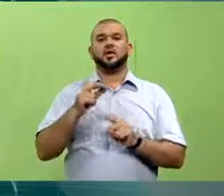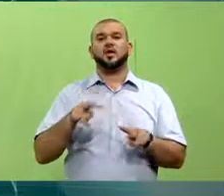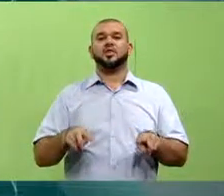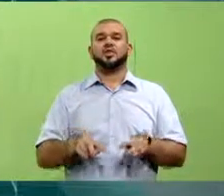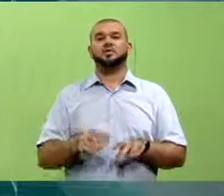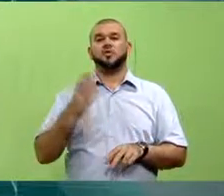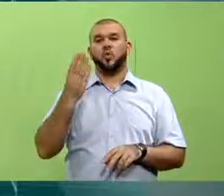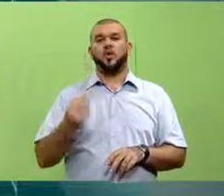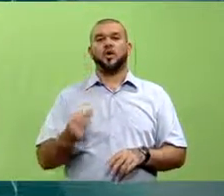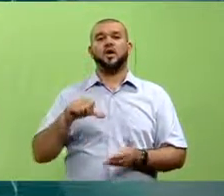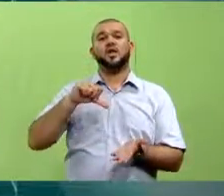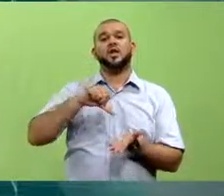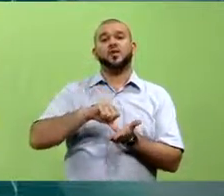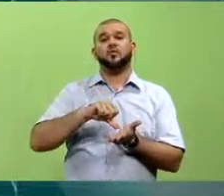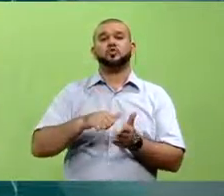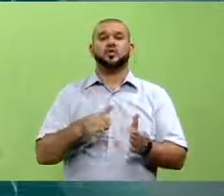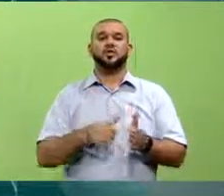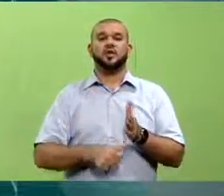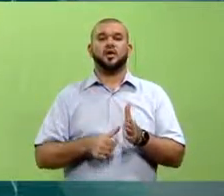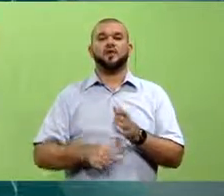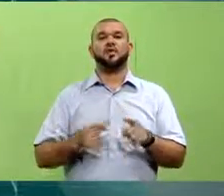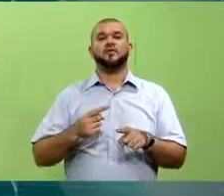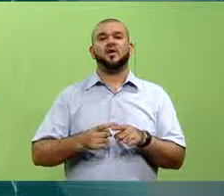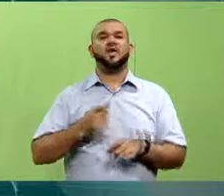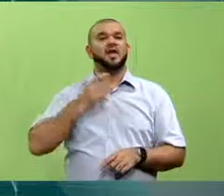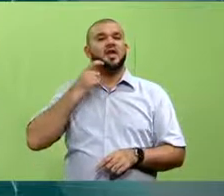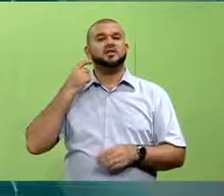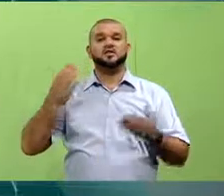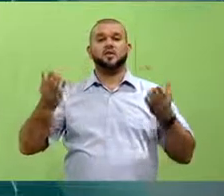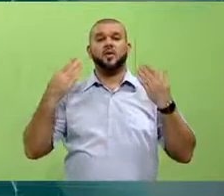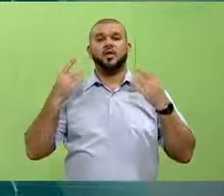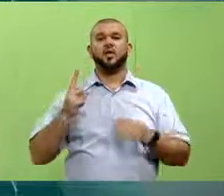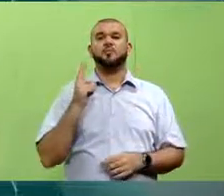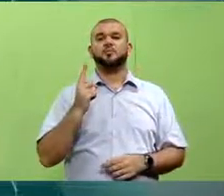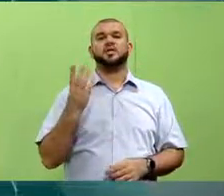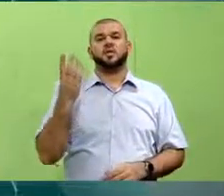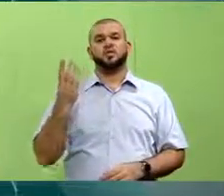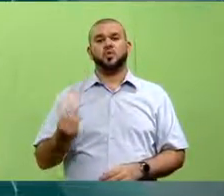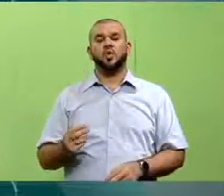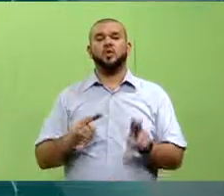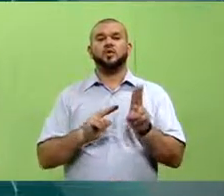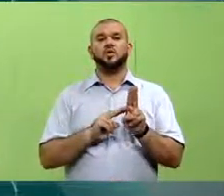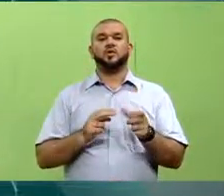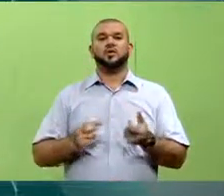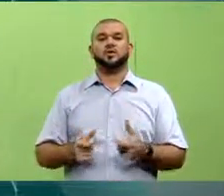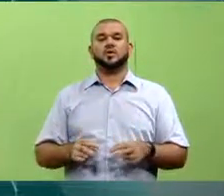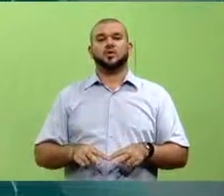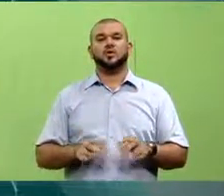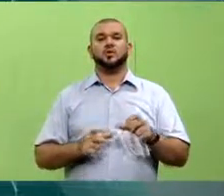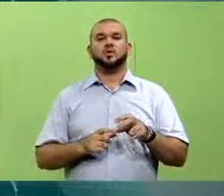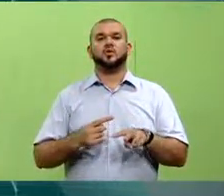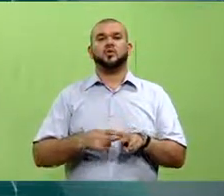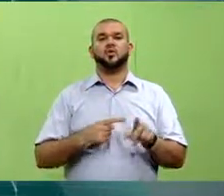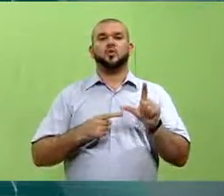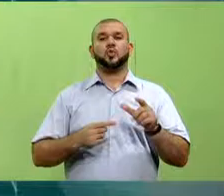Parkı'nı yeniden sakinlerine kazandırmanın mutluluğunu yaşadıklarını ifade etti.